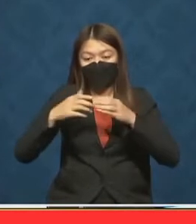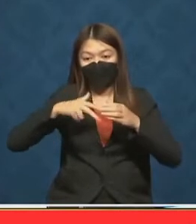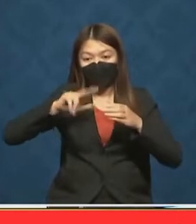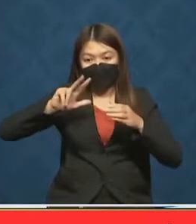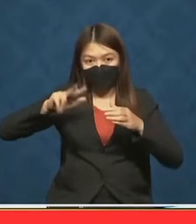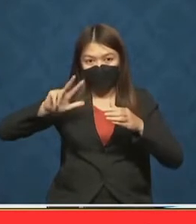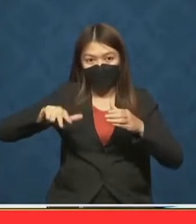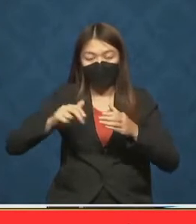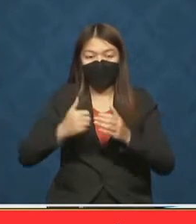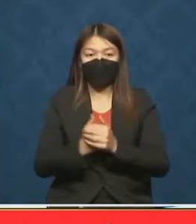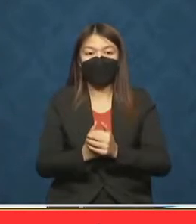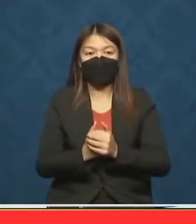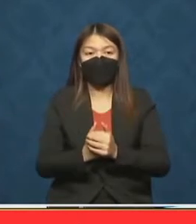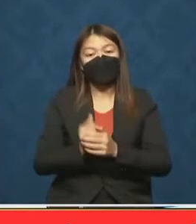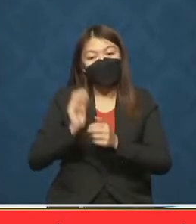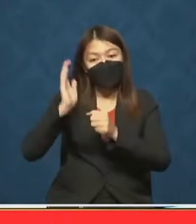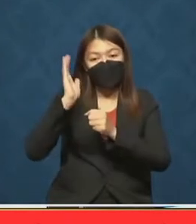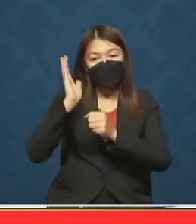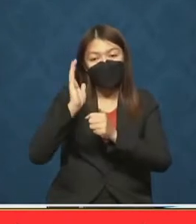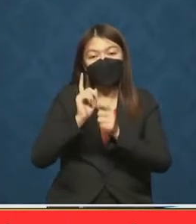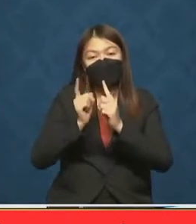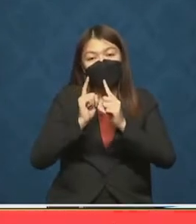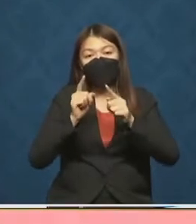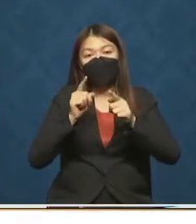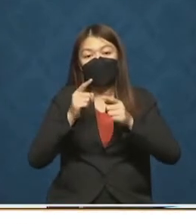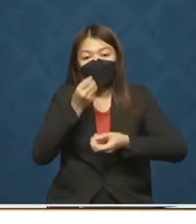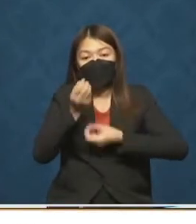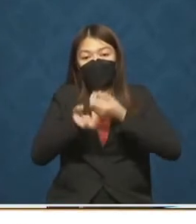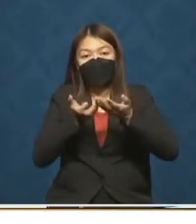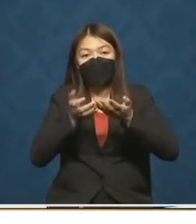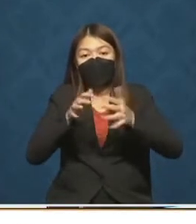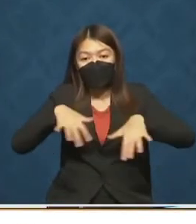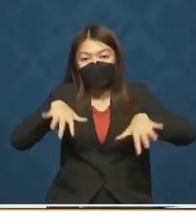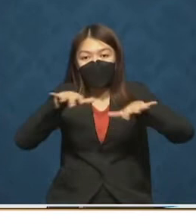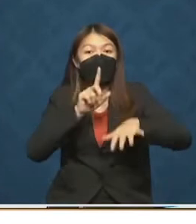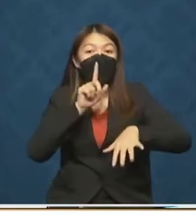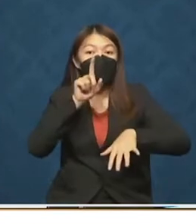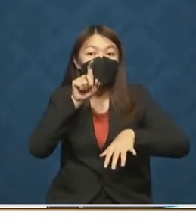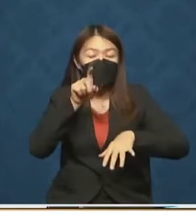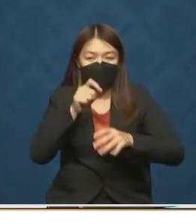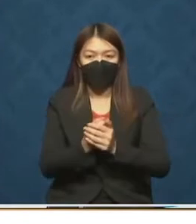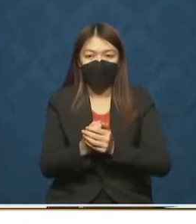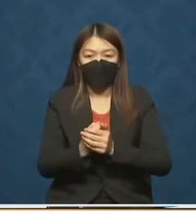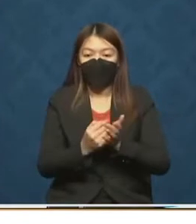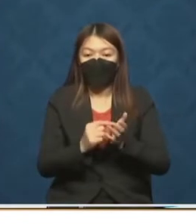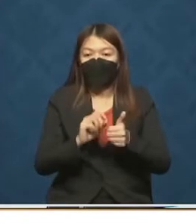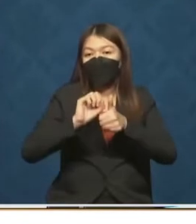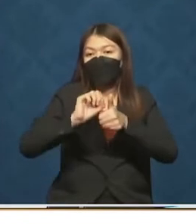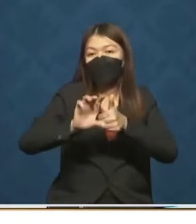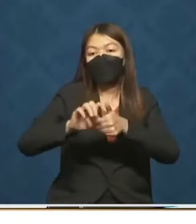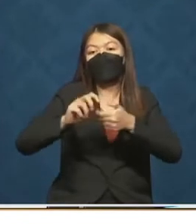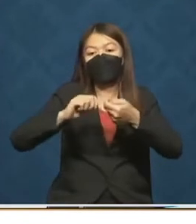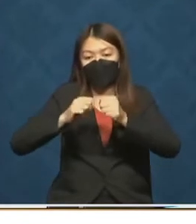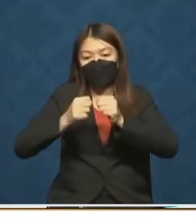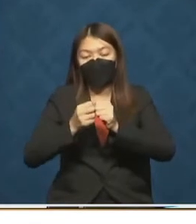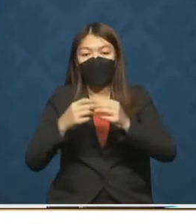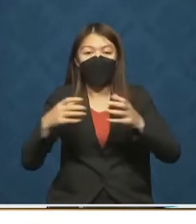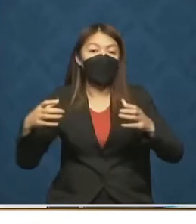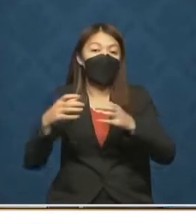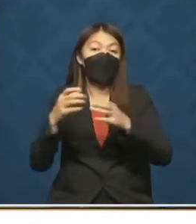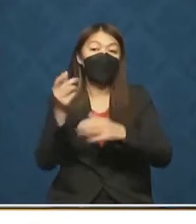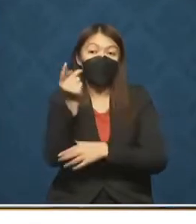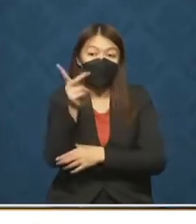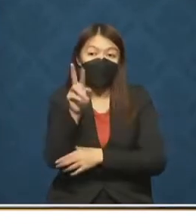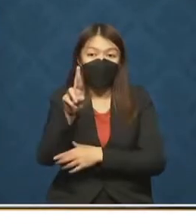ะวัี้ Δฉัขอร่มอภิปายทั่วไปเพื่อสักถามข้อเทจจริงหรือเสนอแนะปัญหาต่อคณะรัฐมนตี